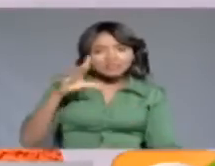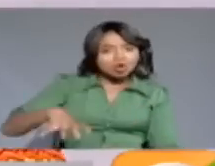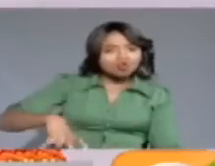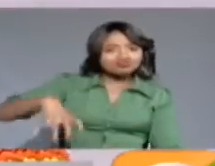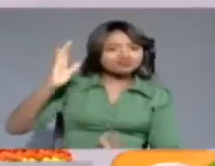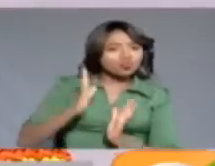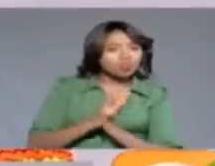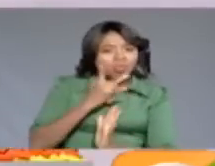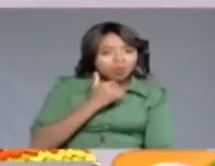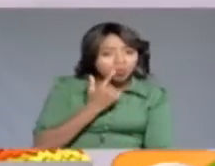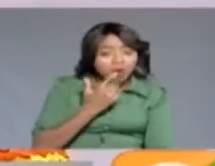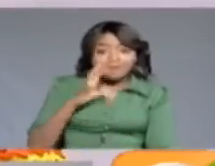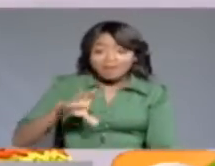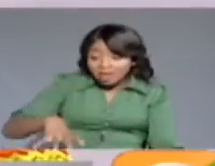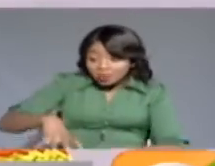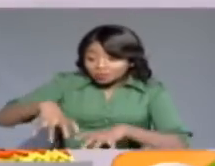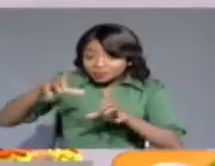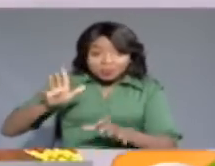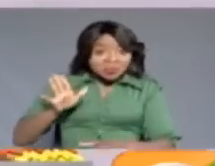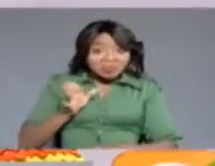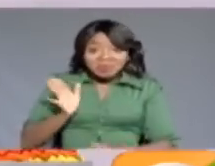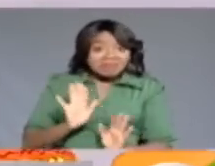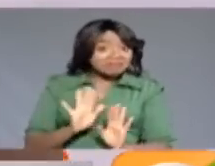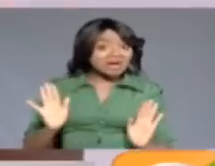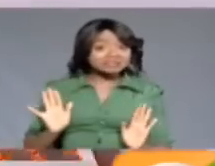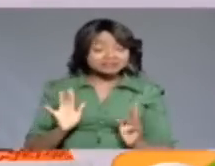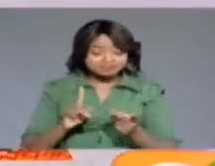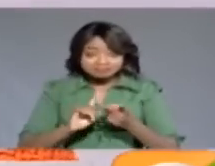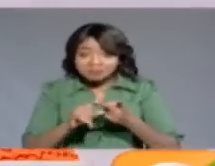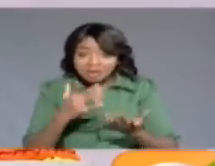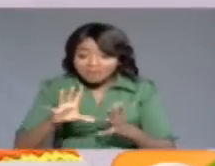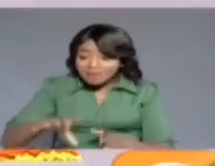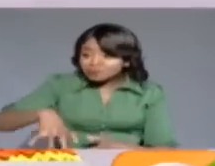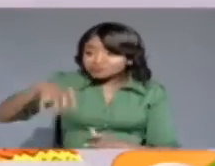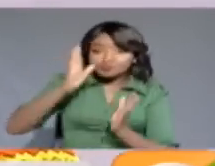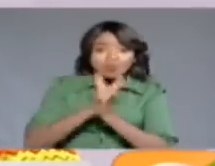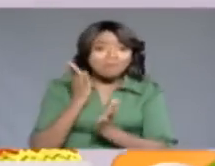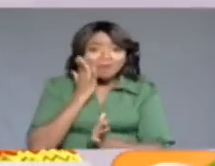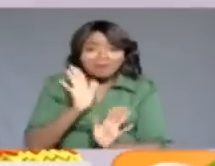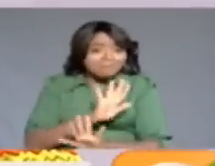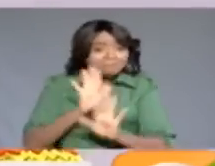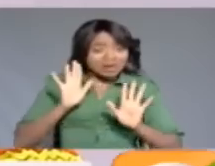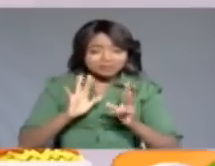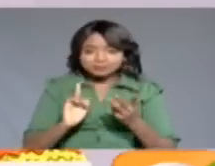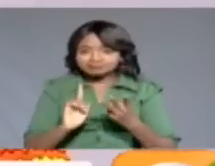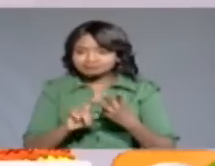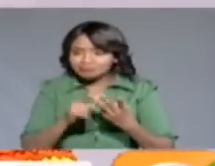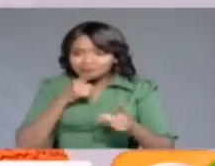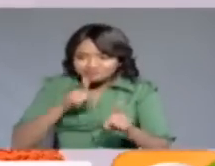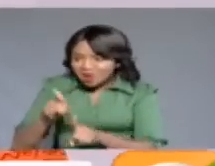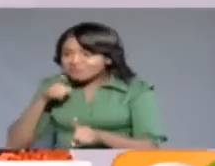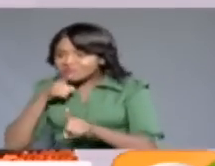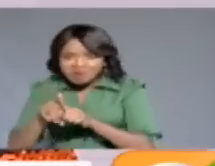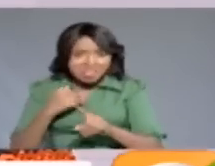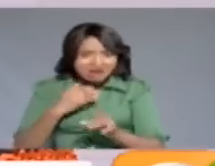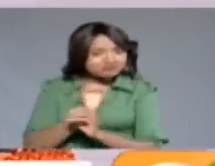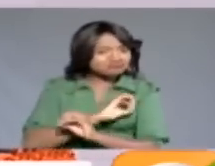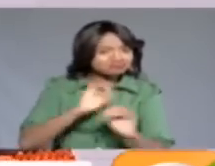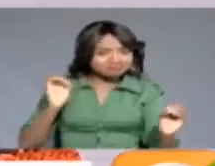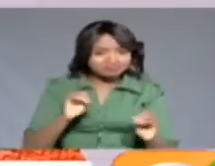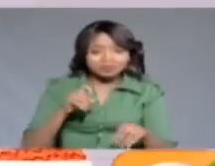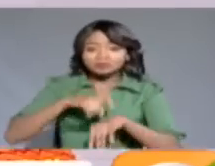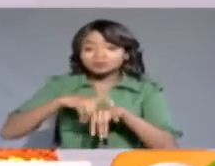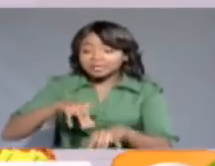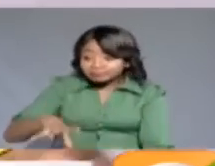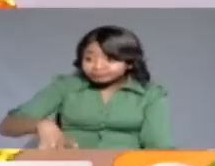nani. Labda amelelewa na kina dada, amekaa na mama, hakupata kaka. Unaona? Na alipokuwa anafanya hivyo